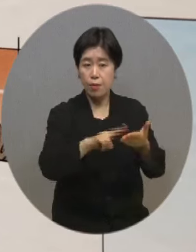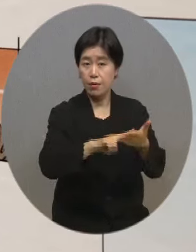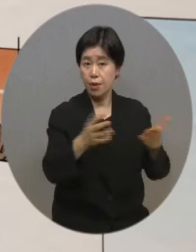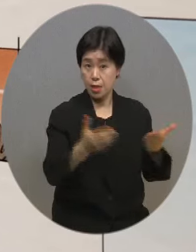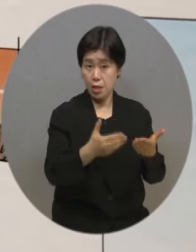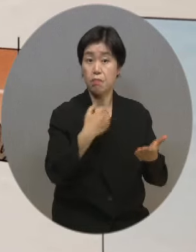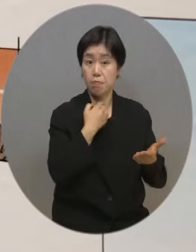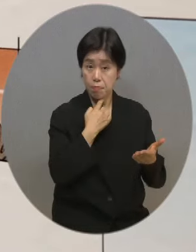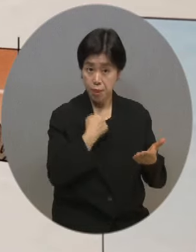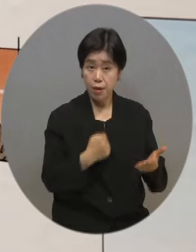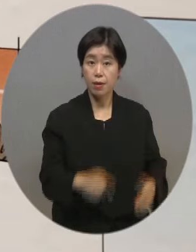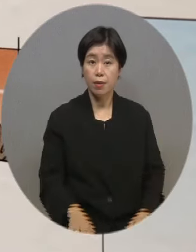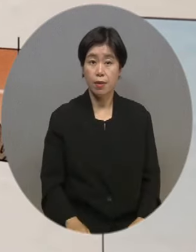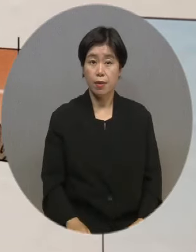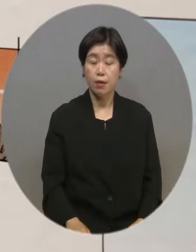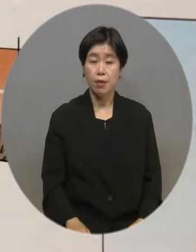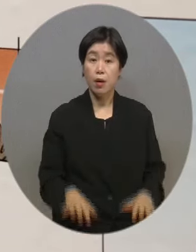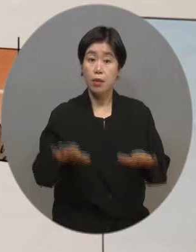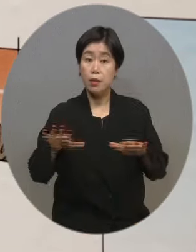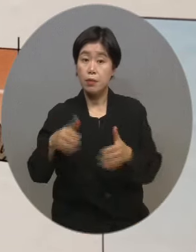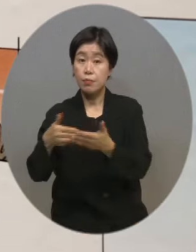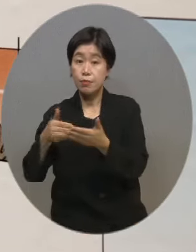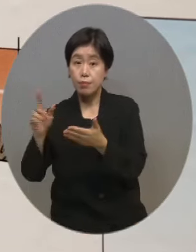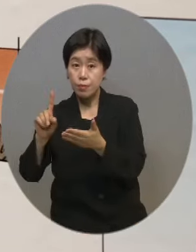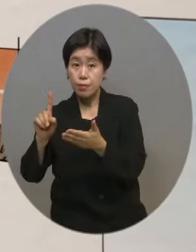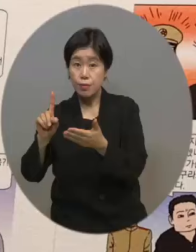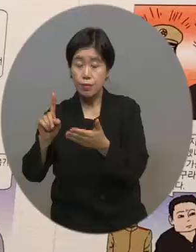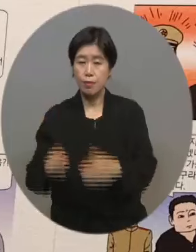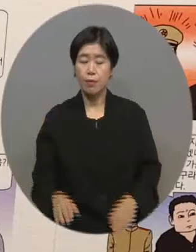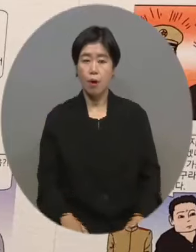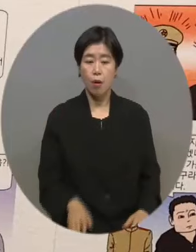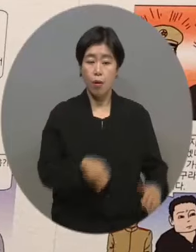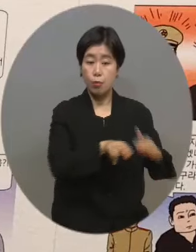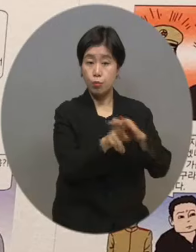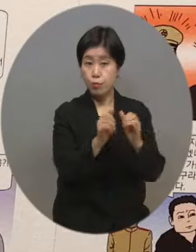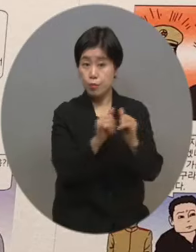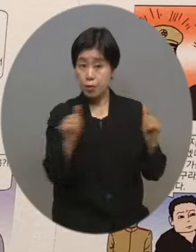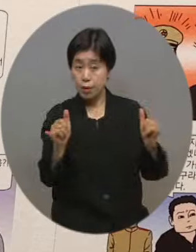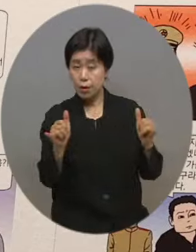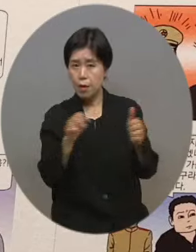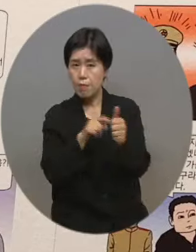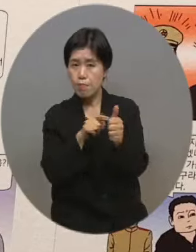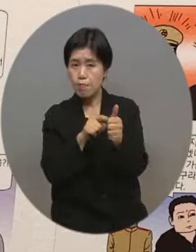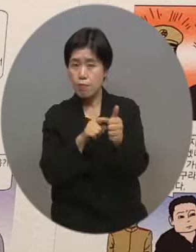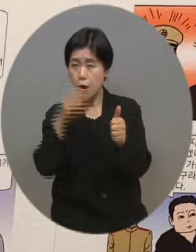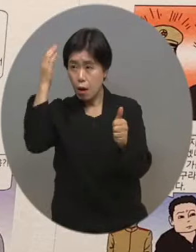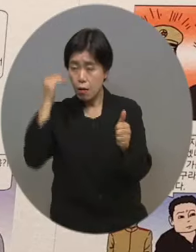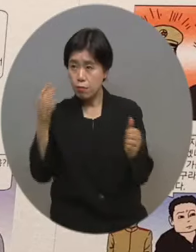지금은 탈북민이 한국에 정착하며 겪은 문화적 차이에 대한 에피소드를 웹툰으로 그립니다.